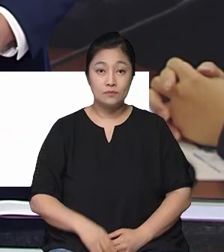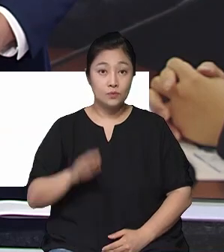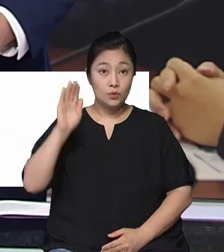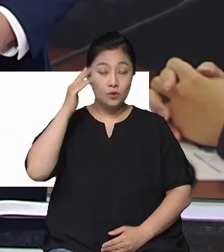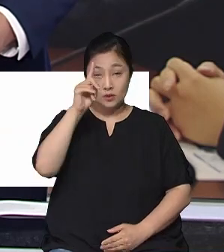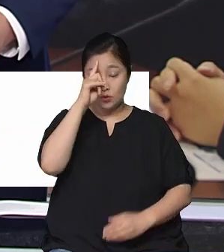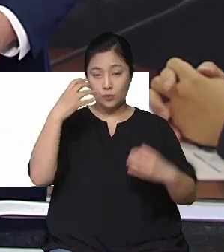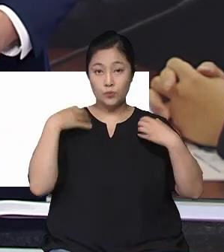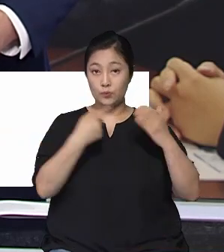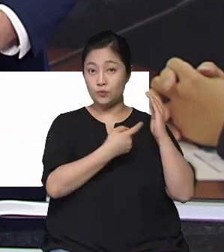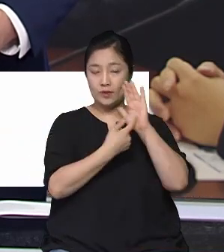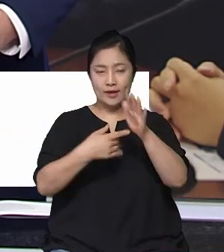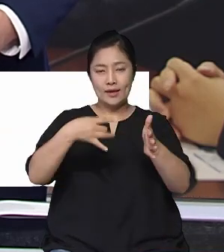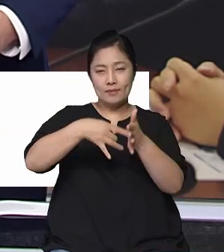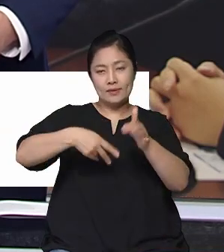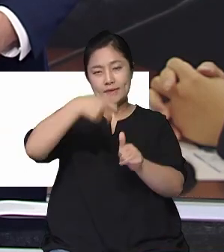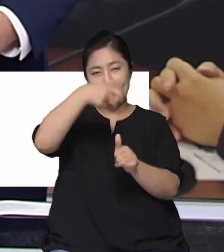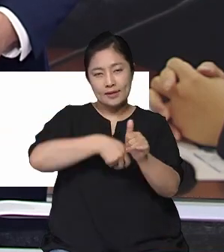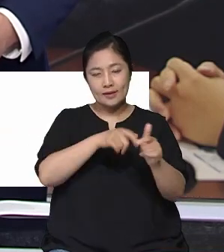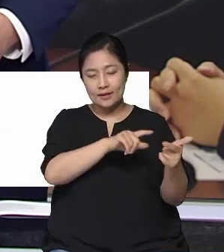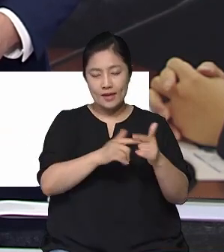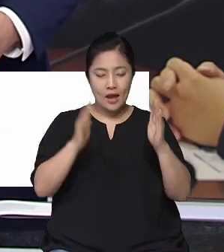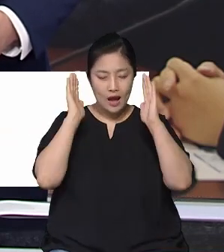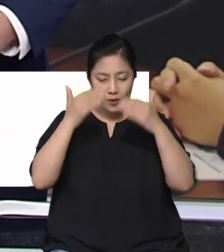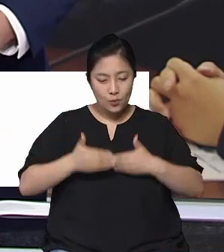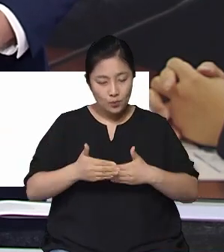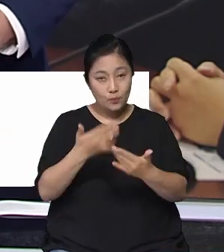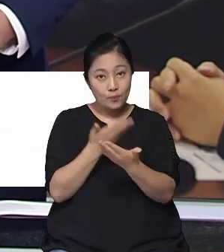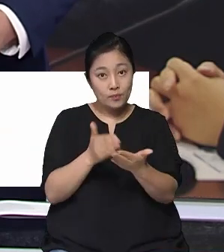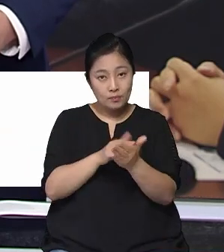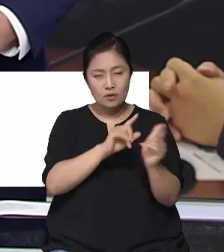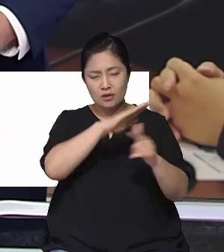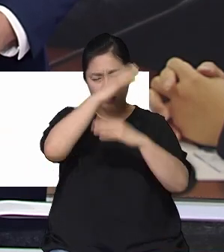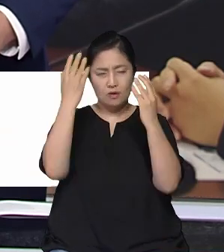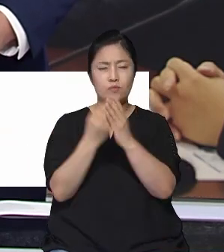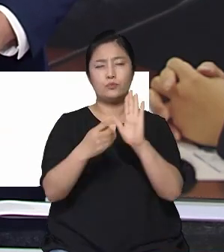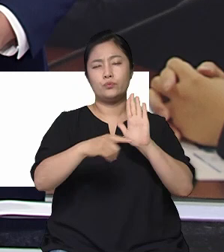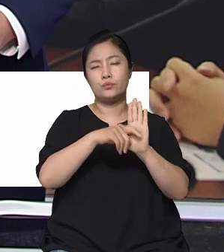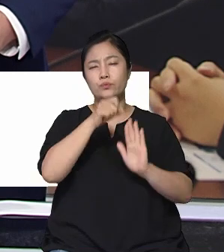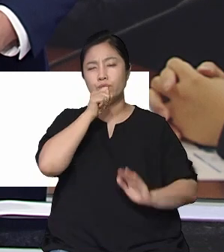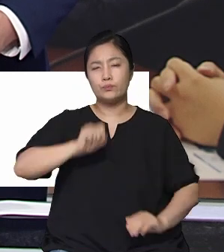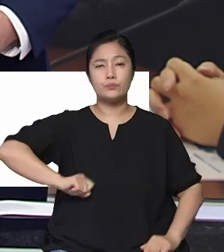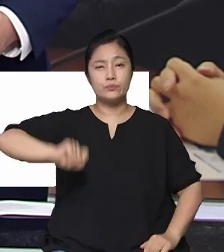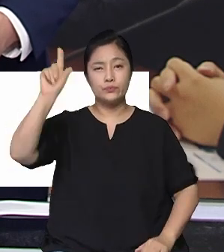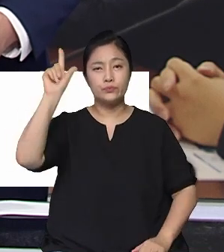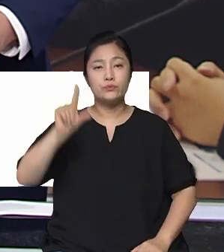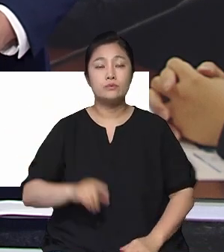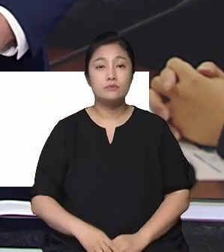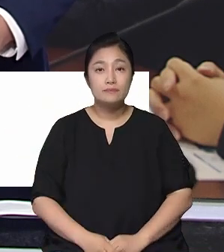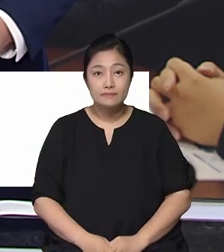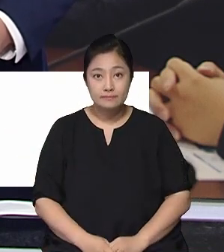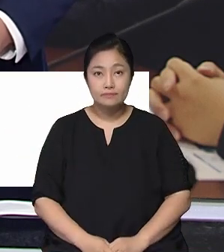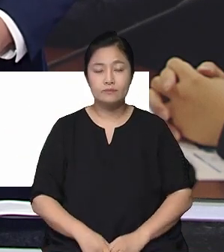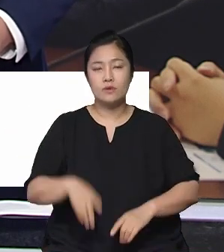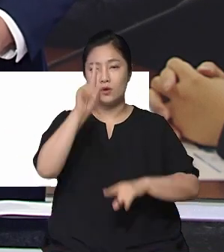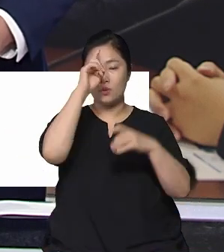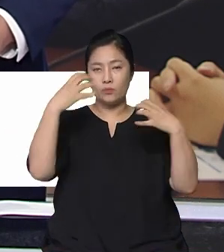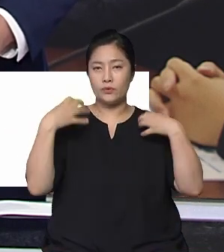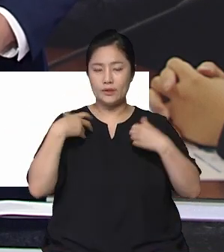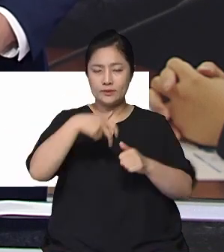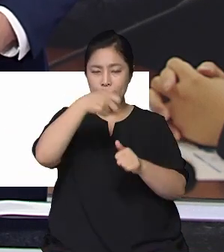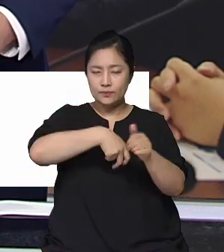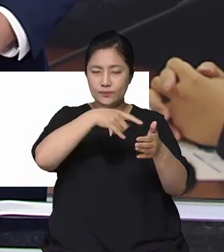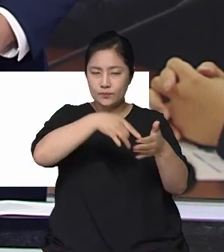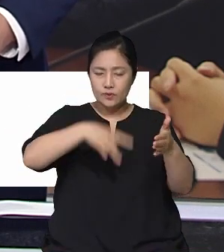최근 정부가 발표한 감세 정책과 학제 개편 안 에 대해선 모두 부정적인 평가가 높은 걸로 조사됐습니다 정부의 감세